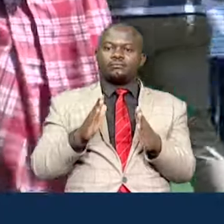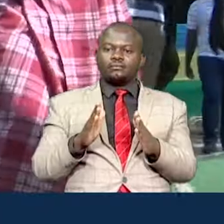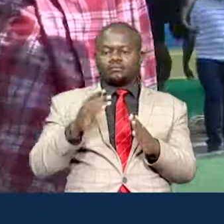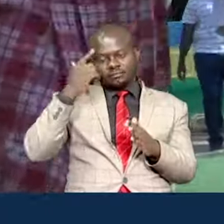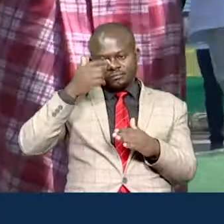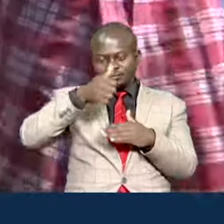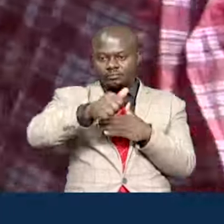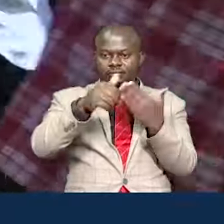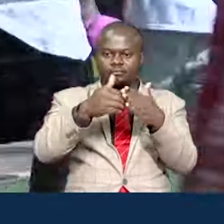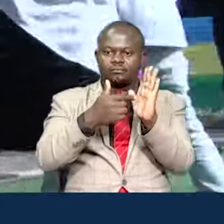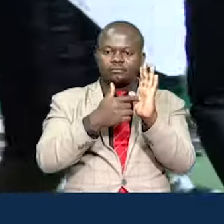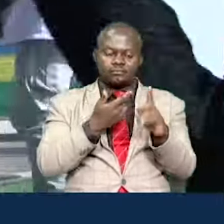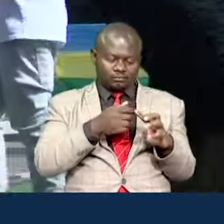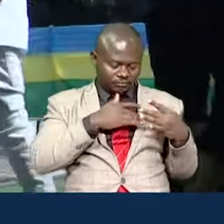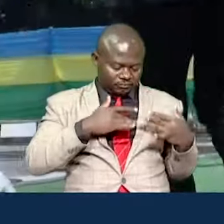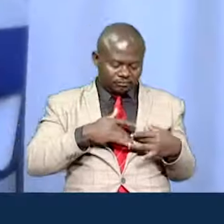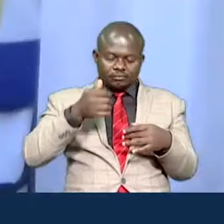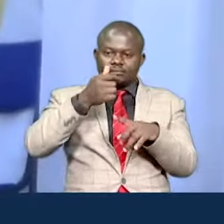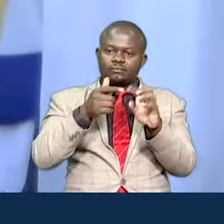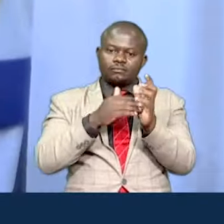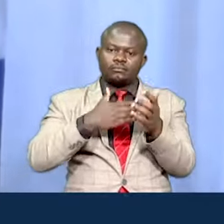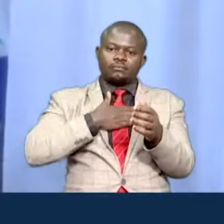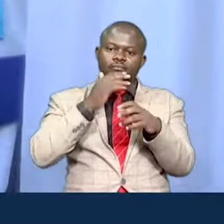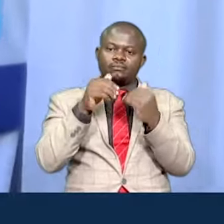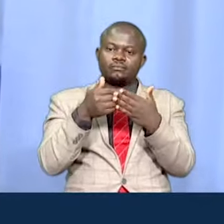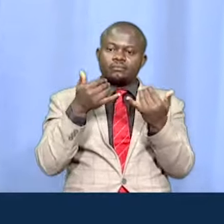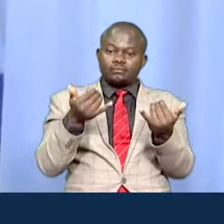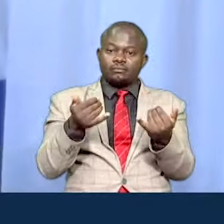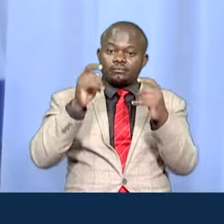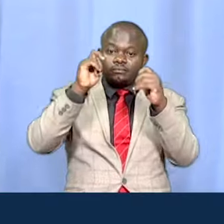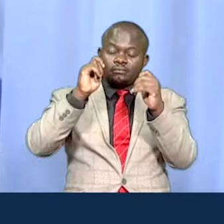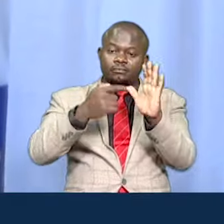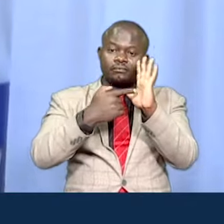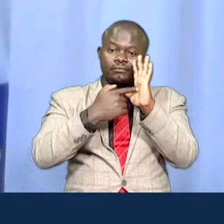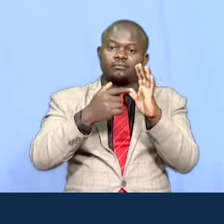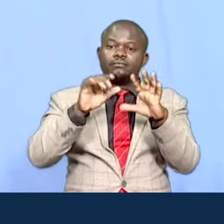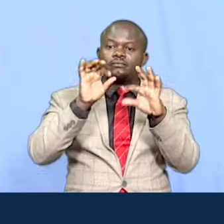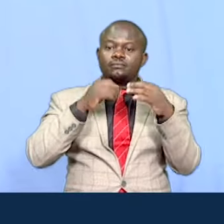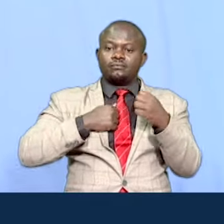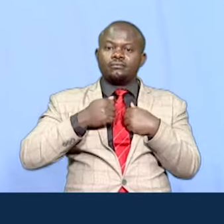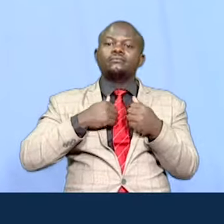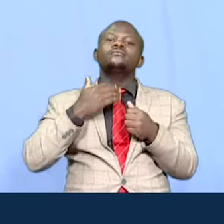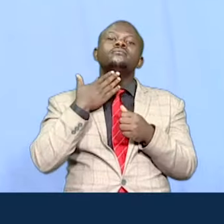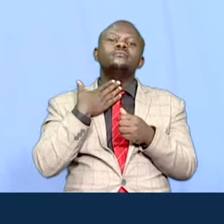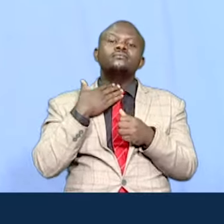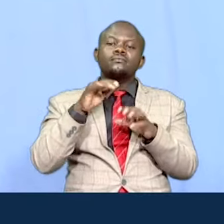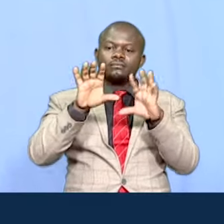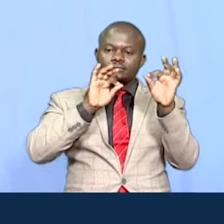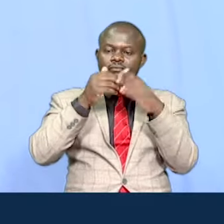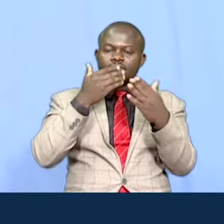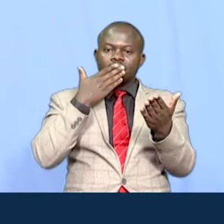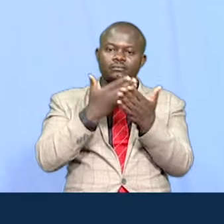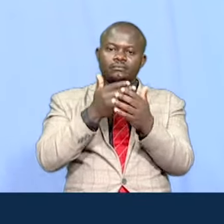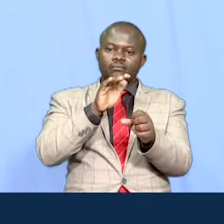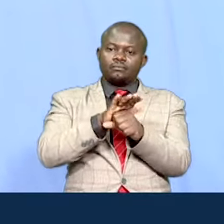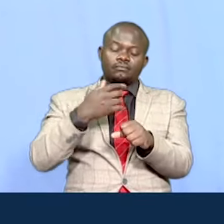bo bagaragaza imba mutima zabo ndetse bakishimira ko kuri ubu babaye abahamya bo guhita mu Rwanda bifuza. Gutora ni byiza cyane,